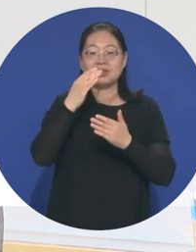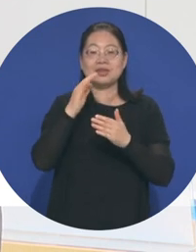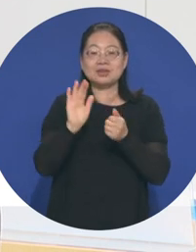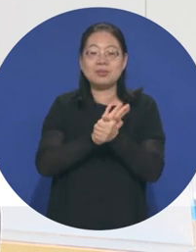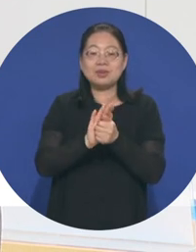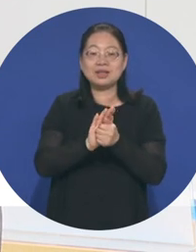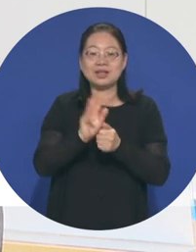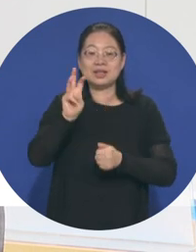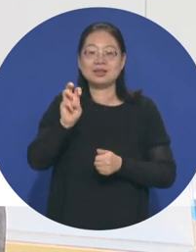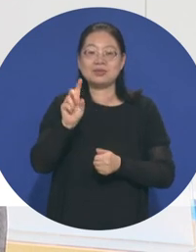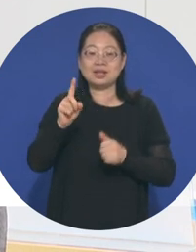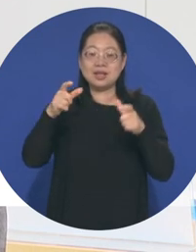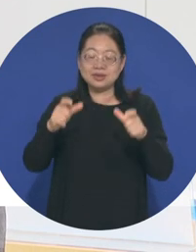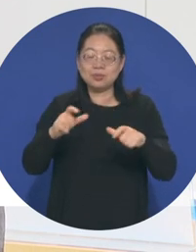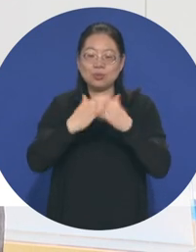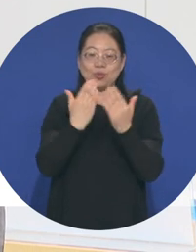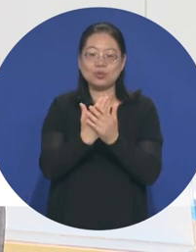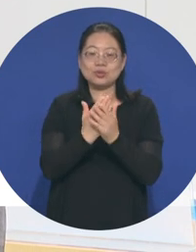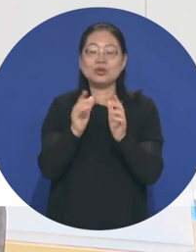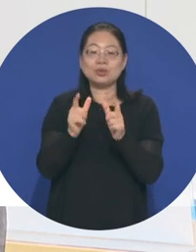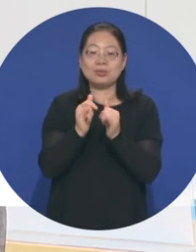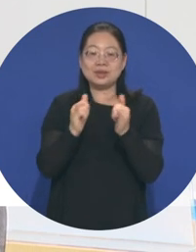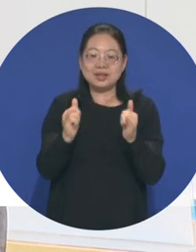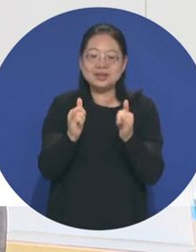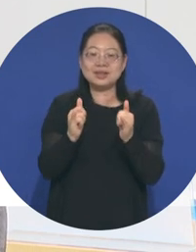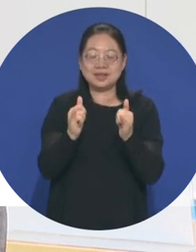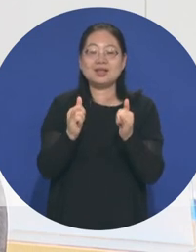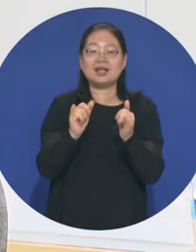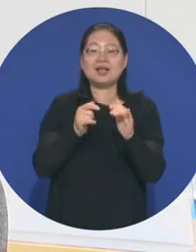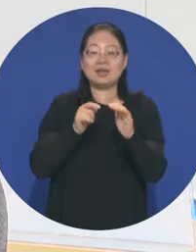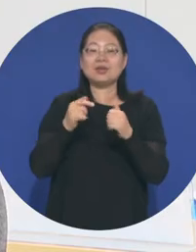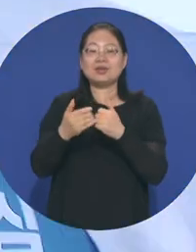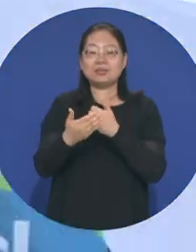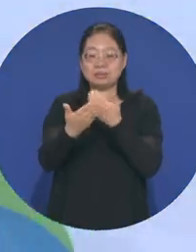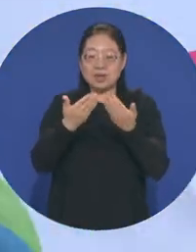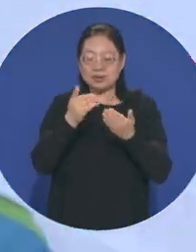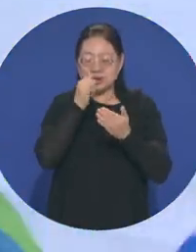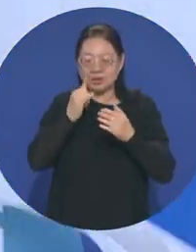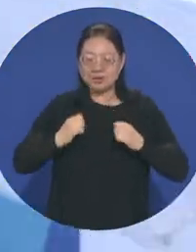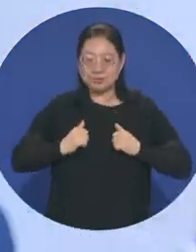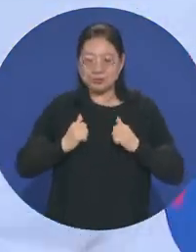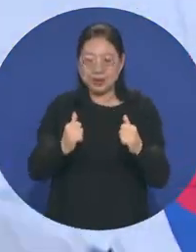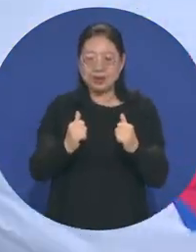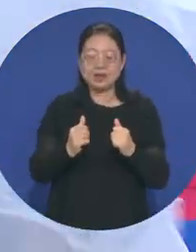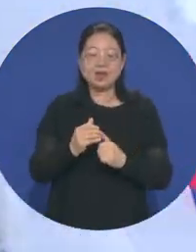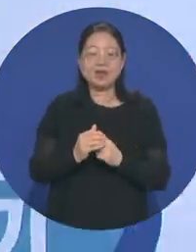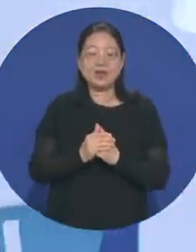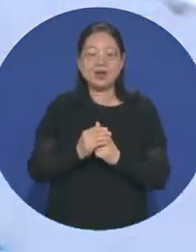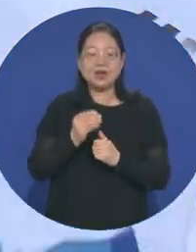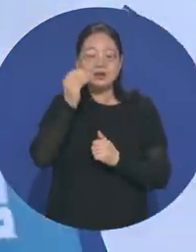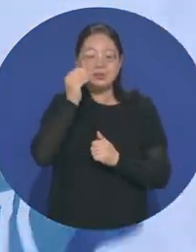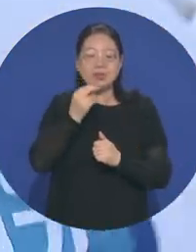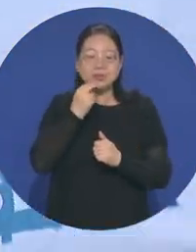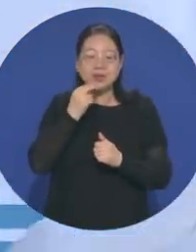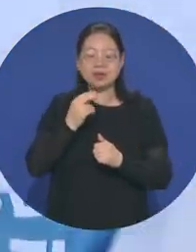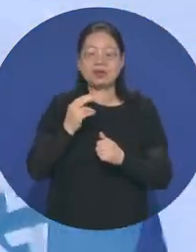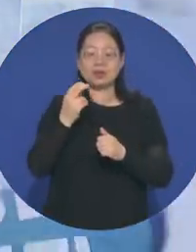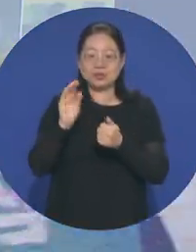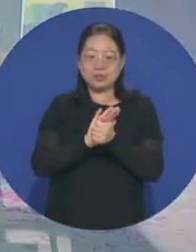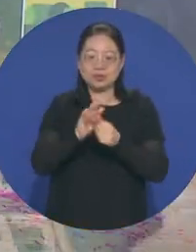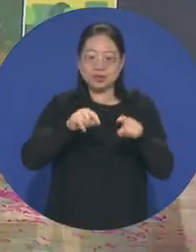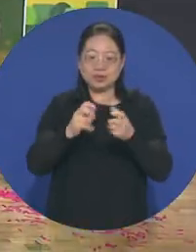31개 시군 모든 도민이 이용하실 수 있도록 열심히 추진해 나가겠습니다. 빈틈없는 복지 정책으로 앞으로 더